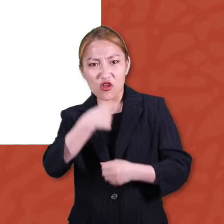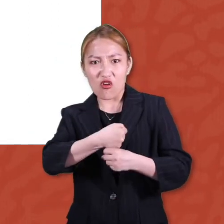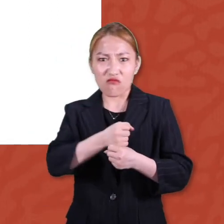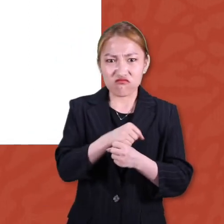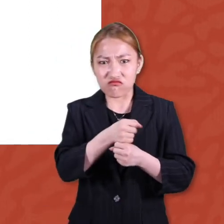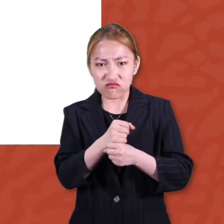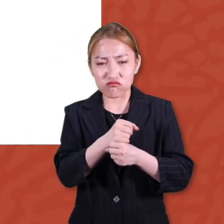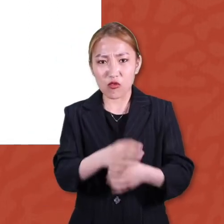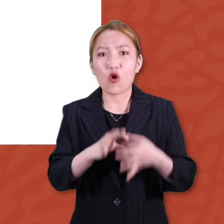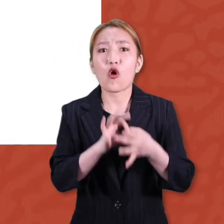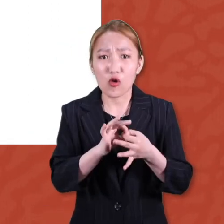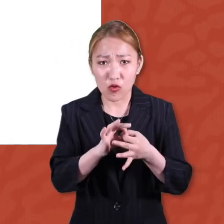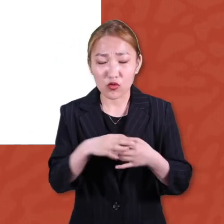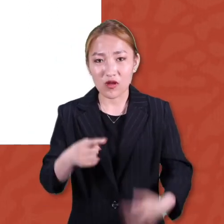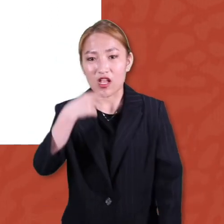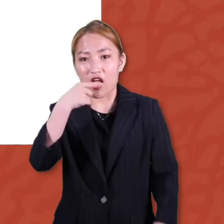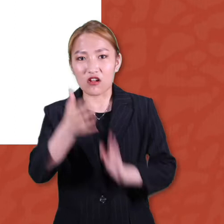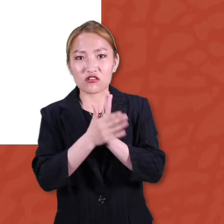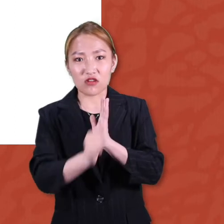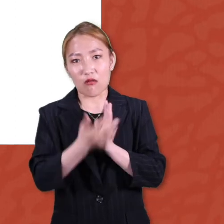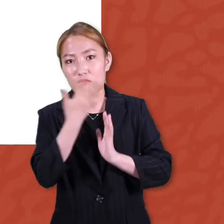эрхтний бэрхшээлтэй, ярих чадвар алдсан,